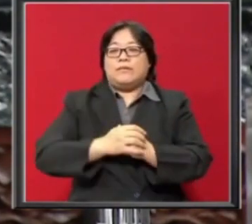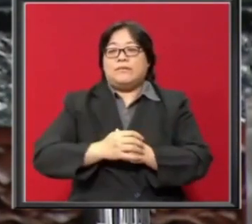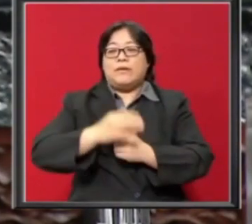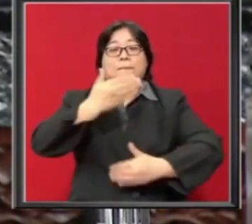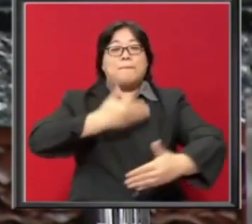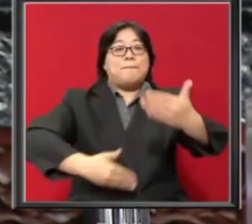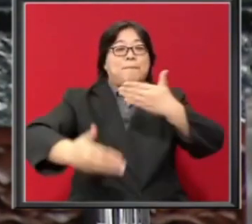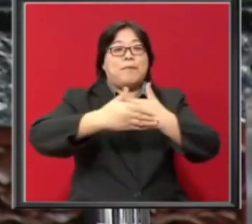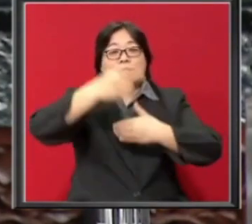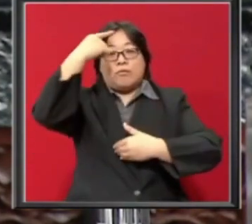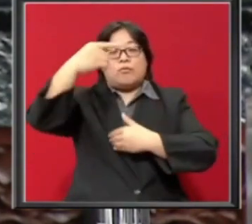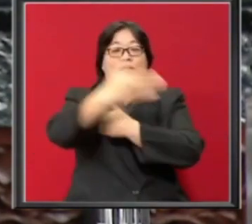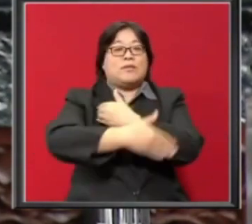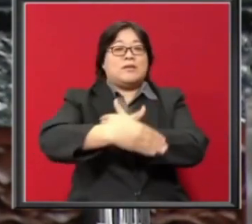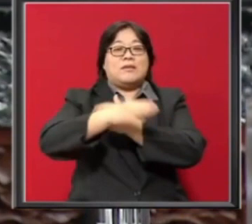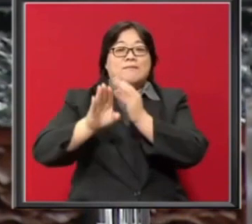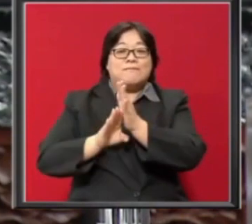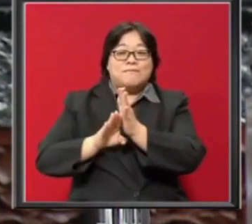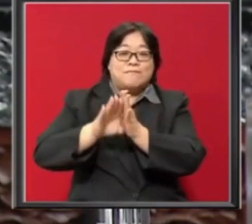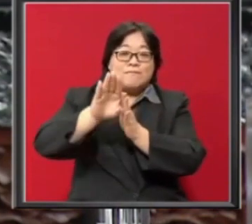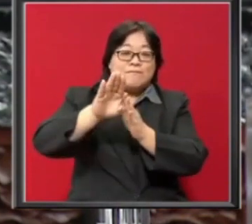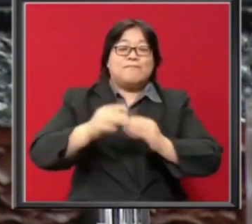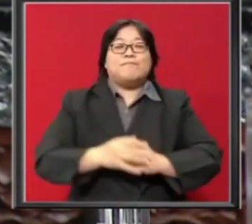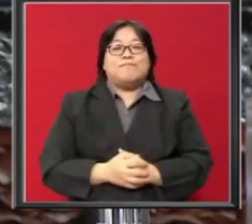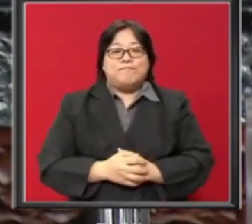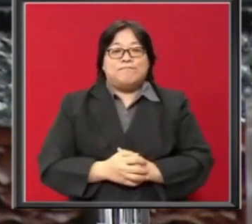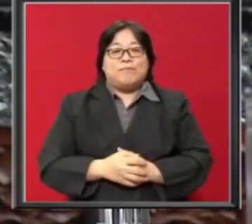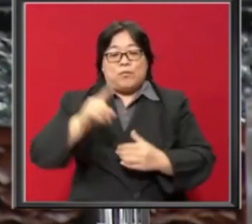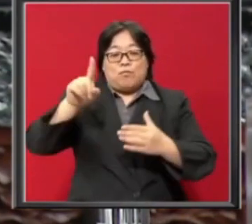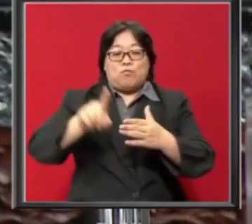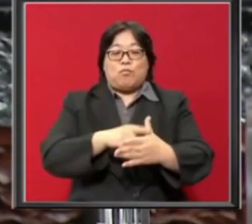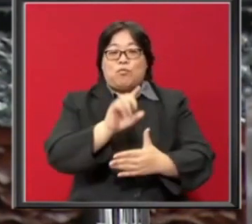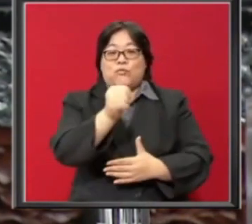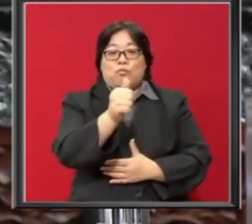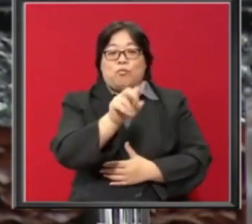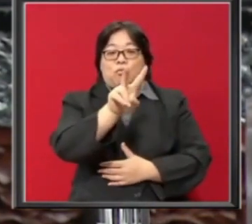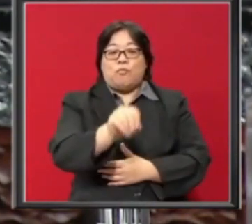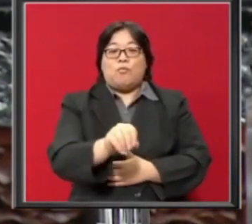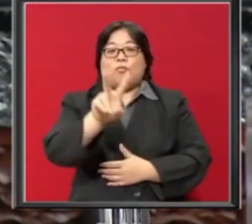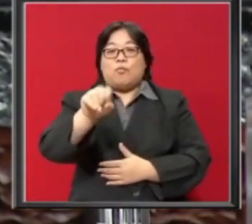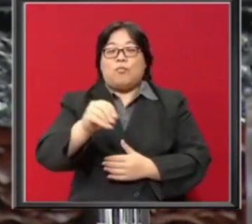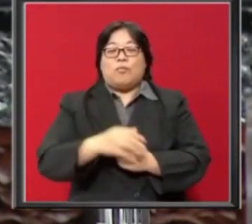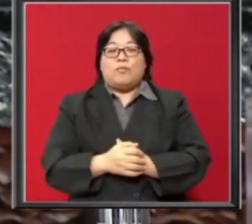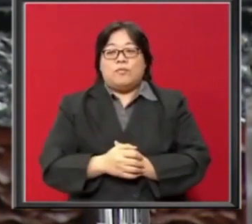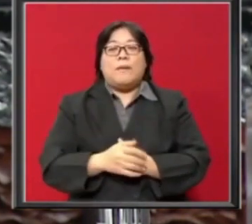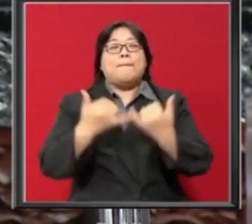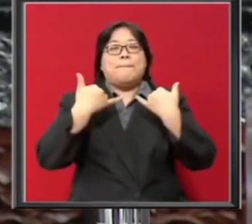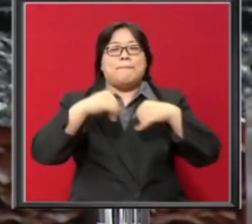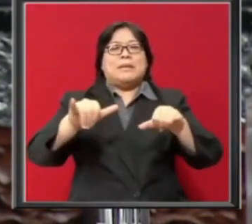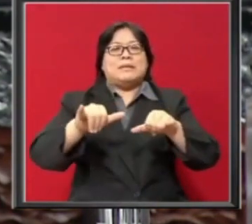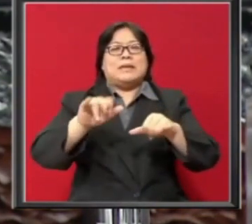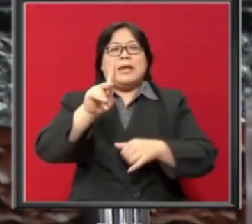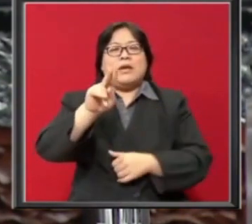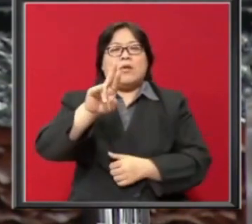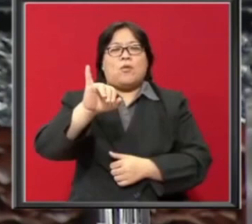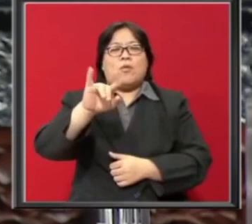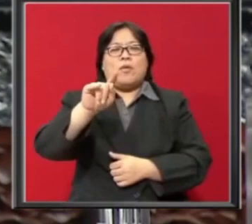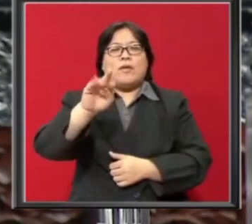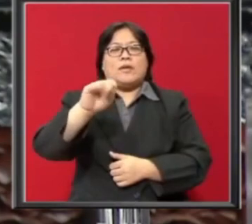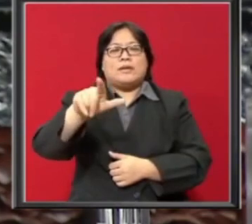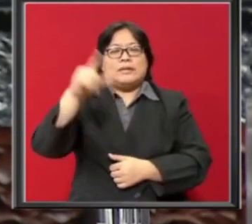recovery sebagai negara membangun untuk bulan Oktober 2020 adalah masih critical